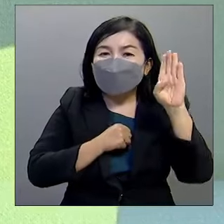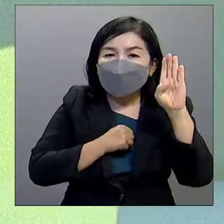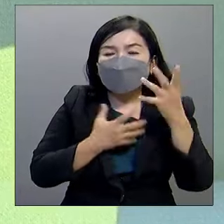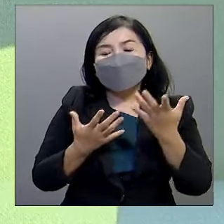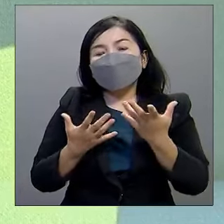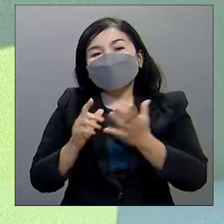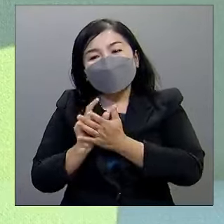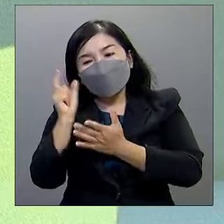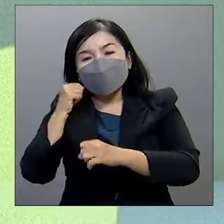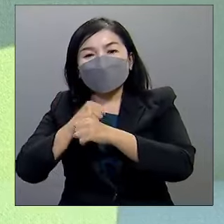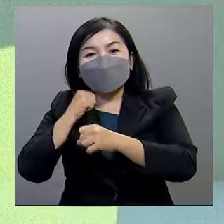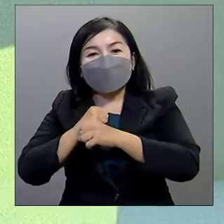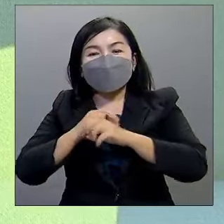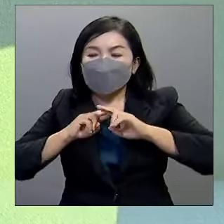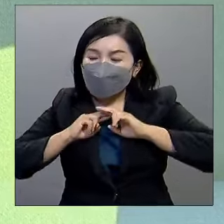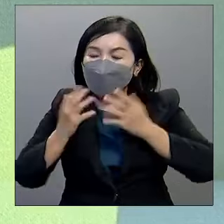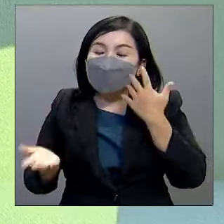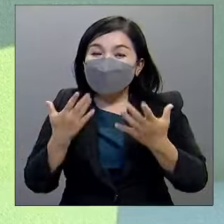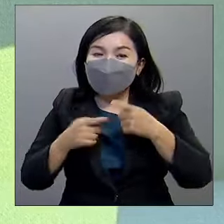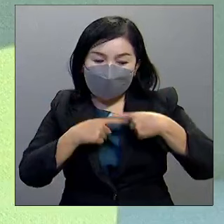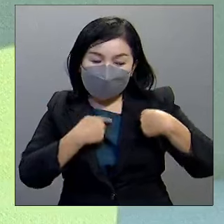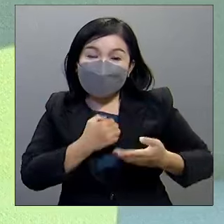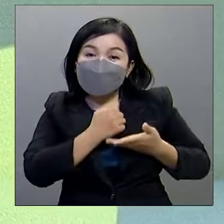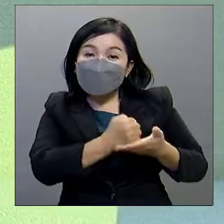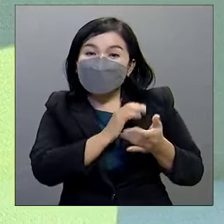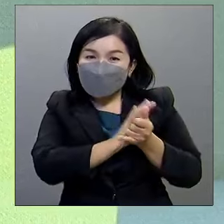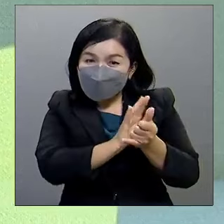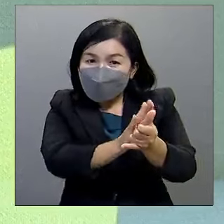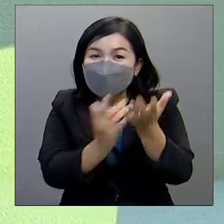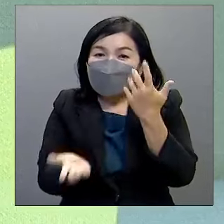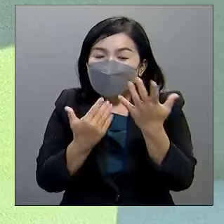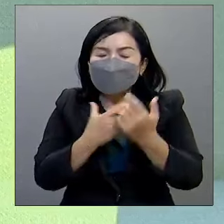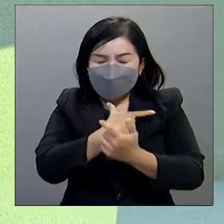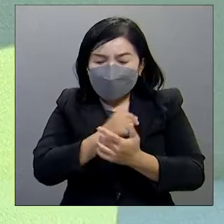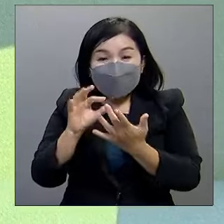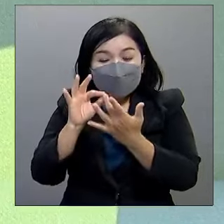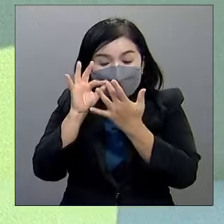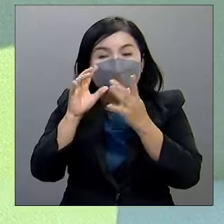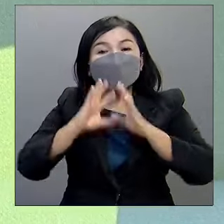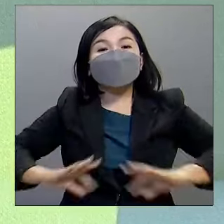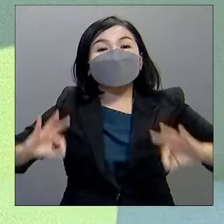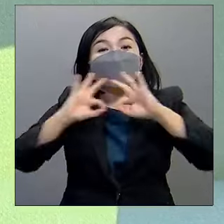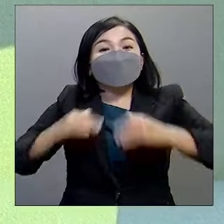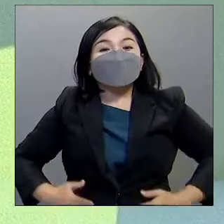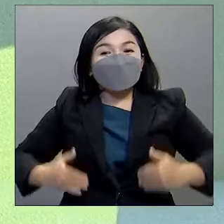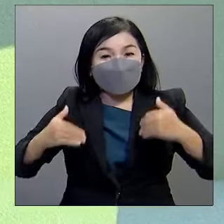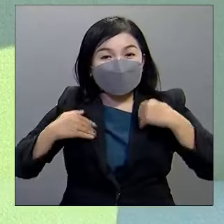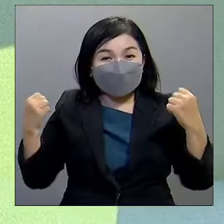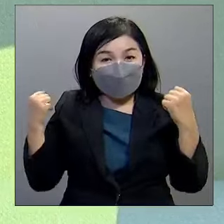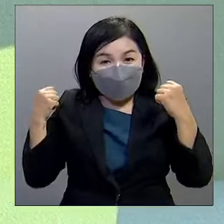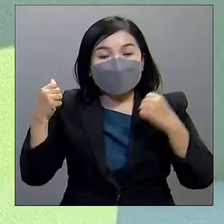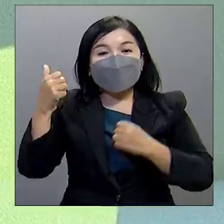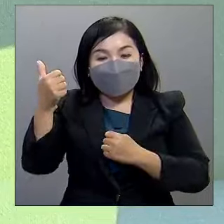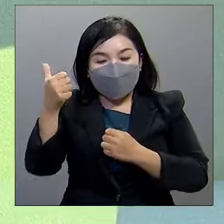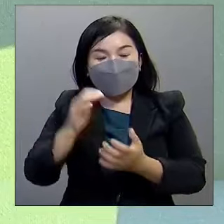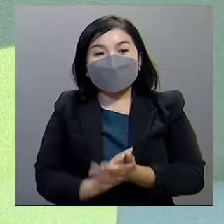ตัวก็เป็นกำลังใจให้กับทุกๆคนเลยก็เลือกอาชีพที่ชอบเลือกอาชีพที่ใช่แล้วก็ใช้ชีวิตอย่างมีพลังนั่นเองค่ะช่วงนี้พาไปเที่ยวกันบ้างดีกว่า